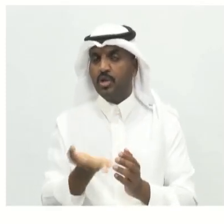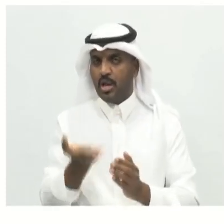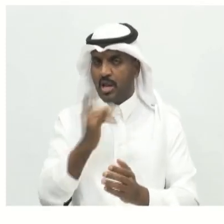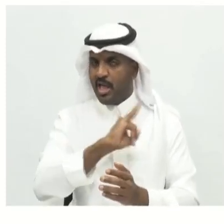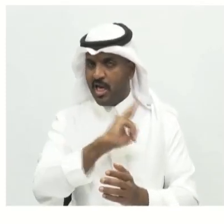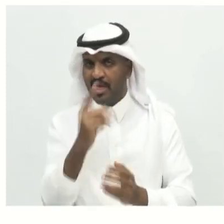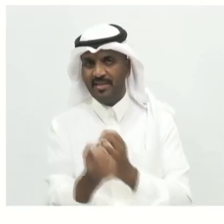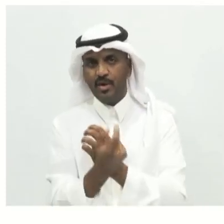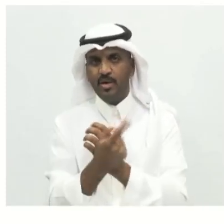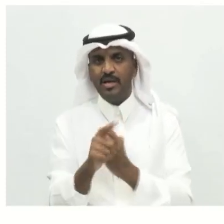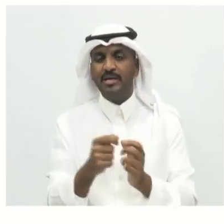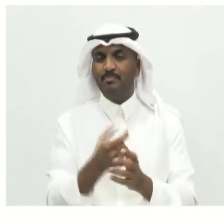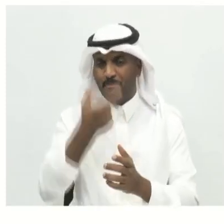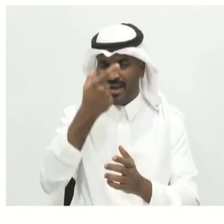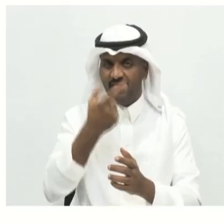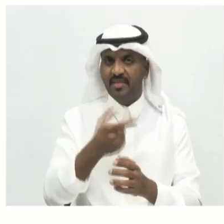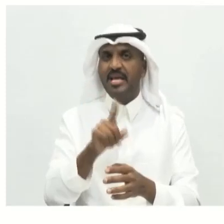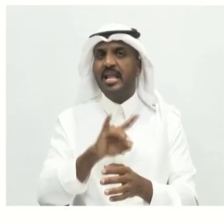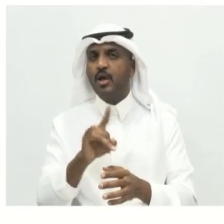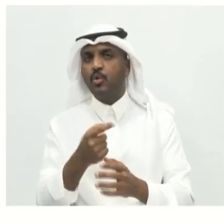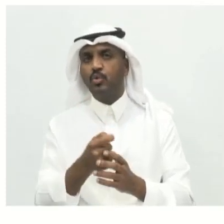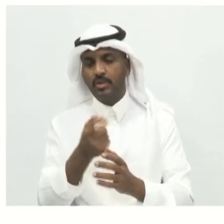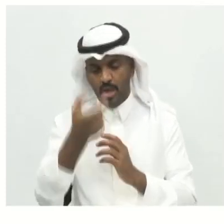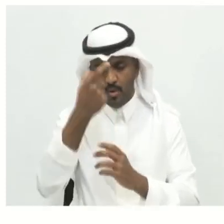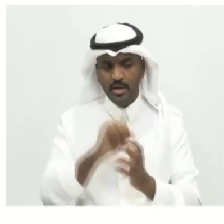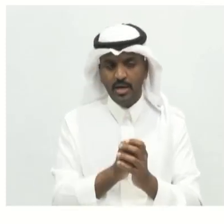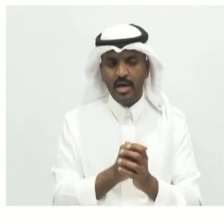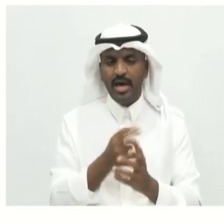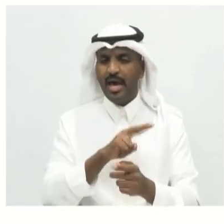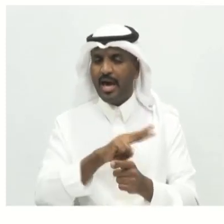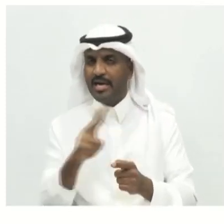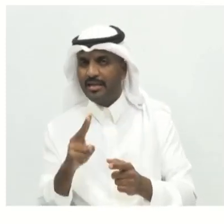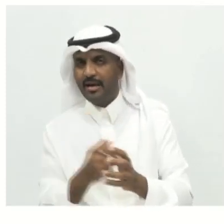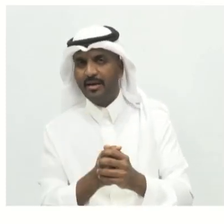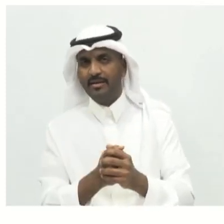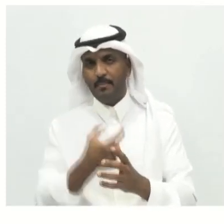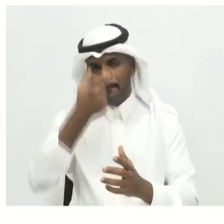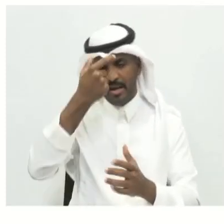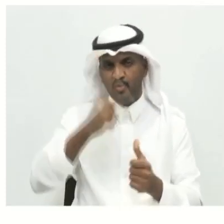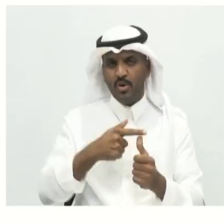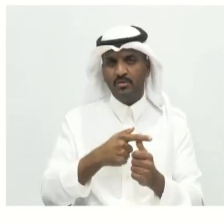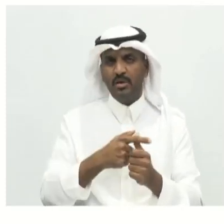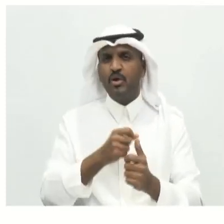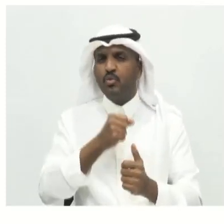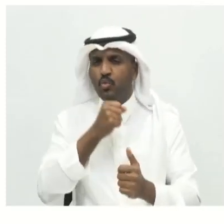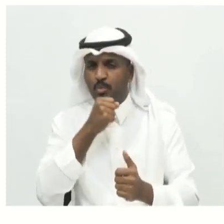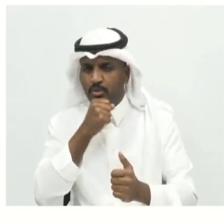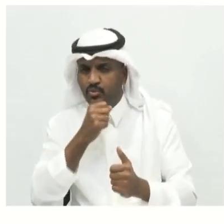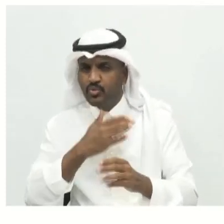الا وضع له دواء غير داء واحد وهو الهرم